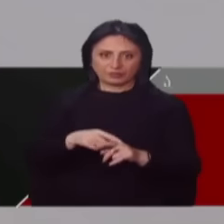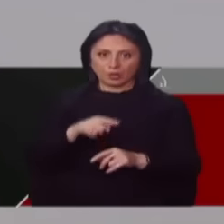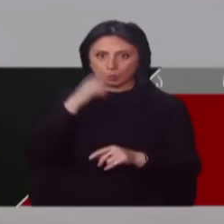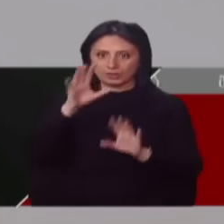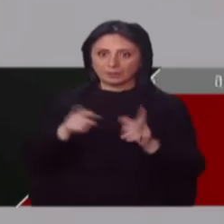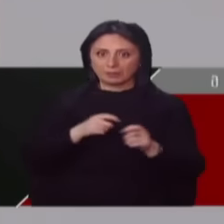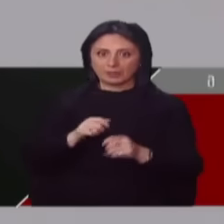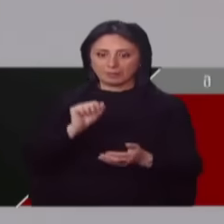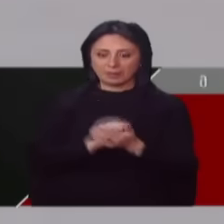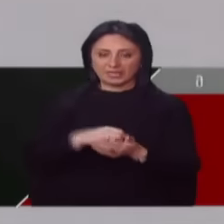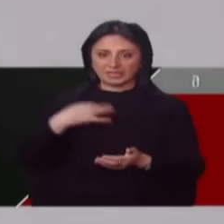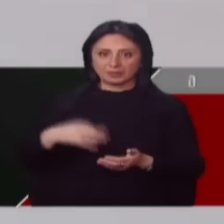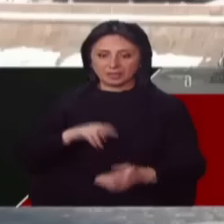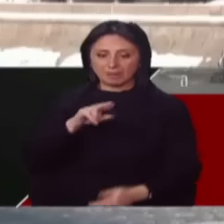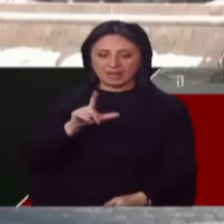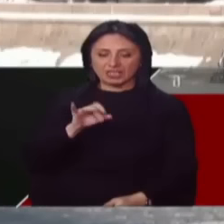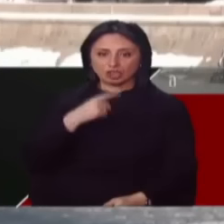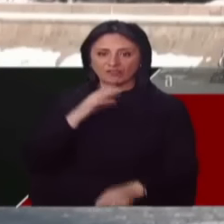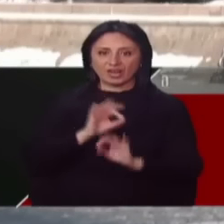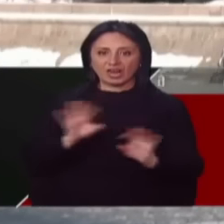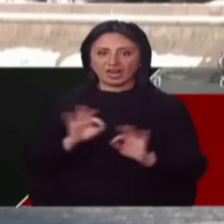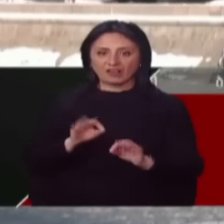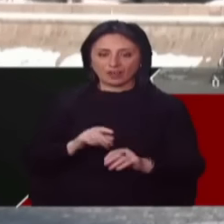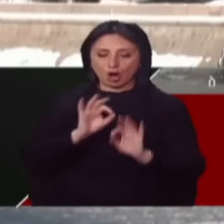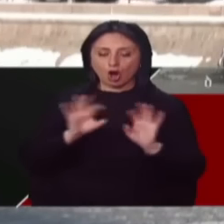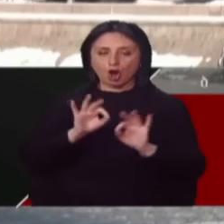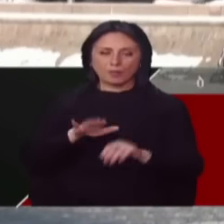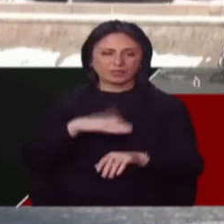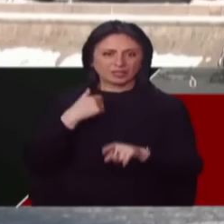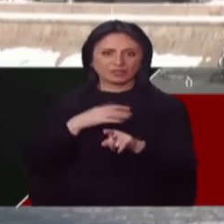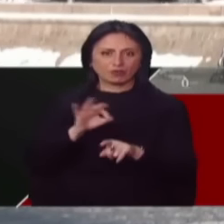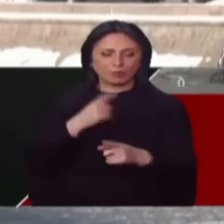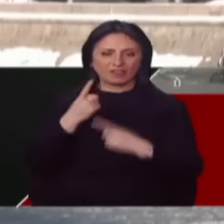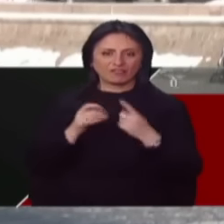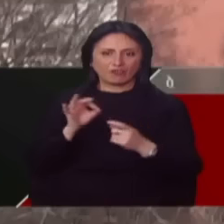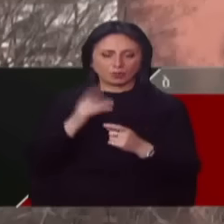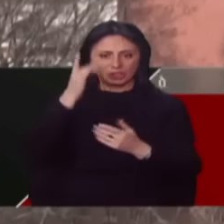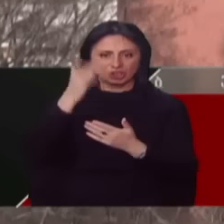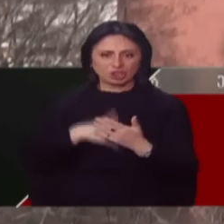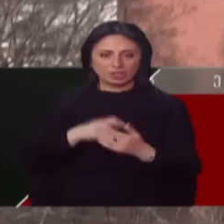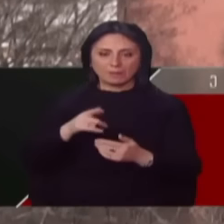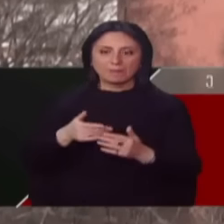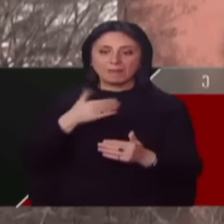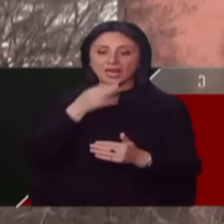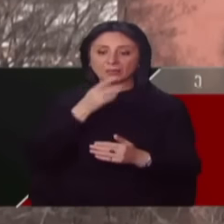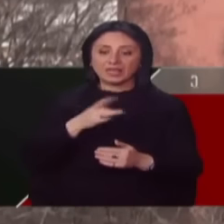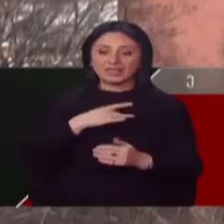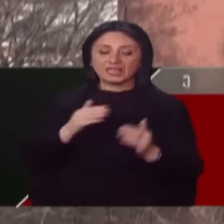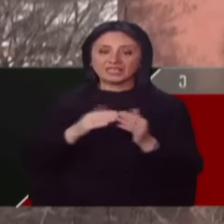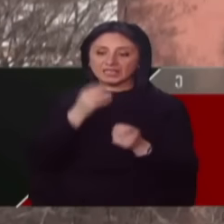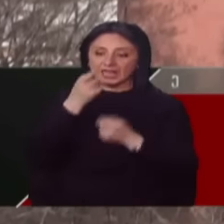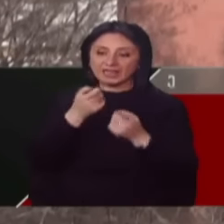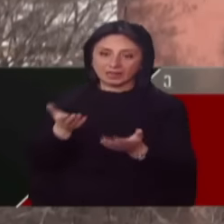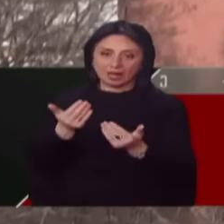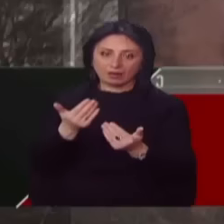რუსეთის პრეზიდენტის პრესმდივანმა დიმიტრი პესკოვმა განაცხადა, რომ კომენტარს არ გააკეთებს ამ ინფორმაციის შინაარსზე, მანამ ვიდრე თეთრი სახლი